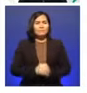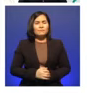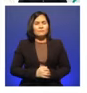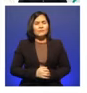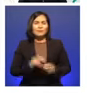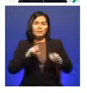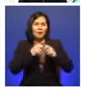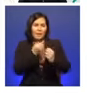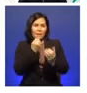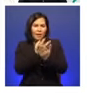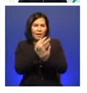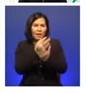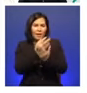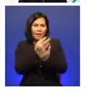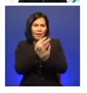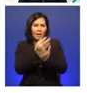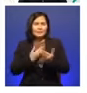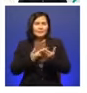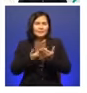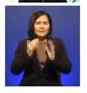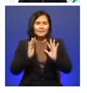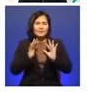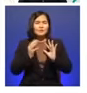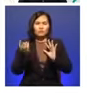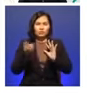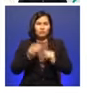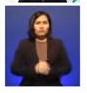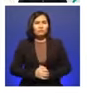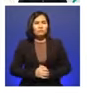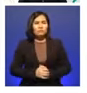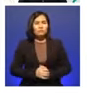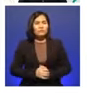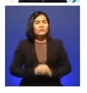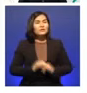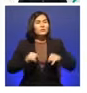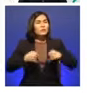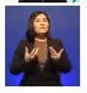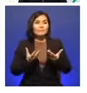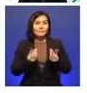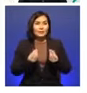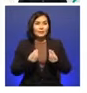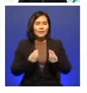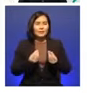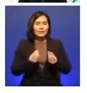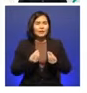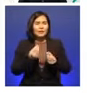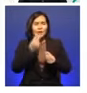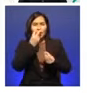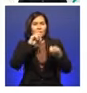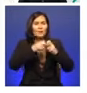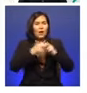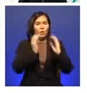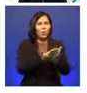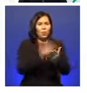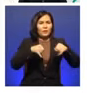ไม่มีจำนวนน้อยนะครับแล้วก็ส่วนเรื่องการถือครองที่ดินก็ข้อมูลก็คือในความเหลื่อมล้ำในการถือครองที่ดิน